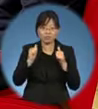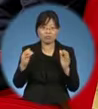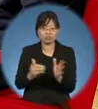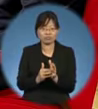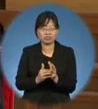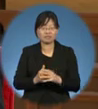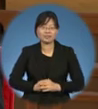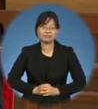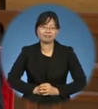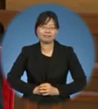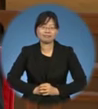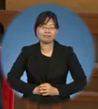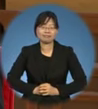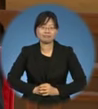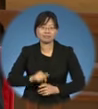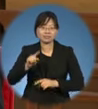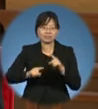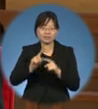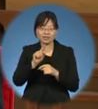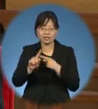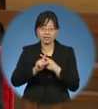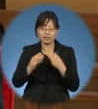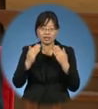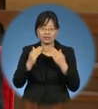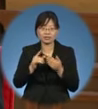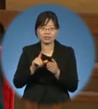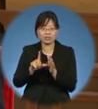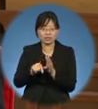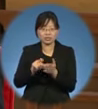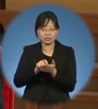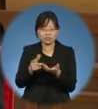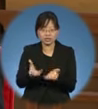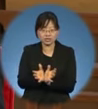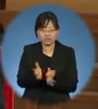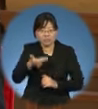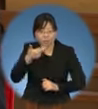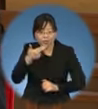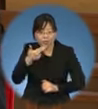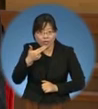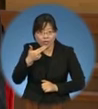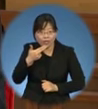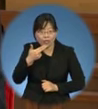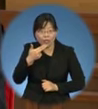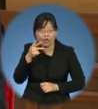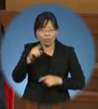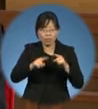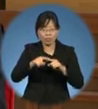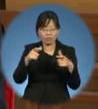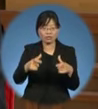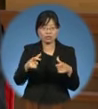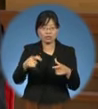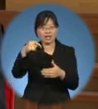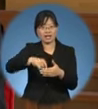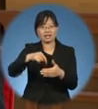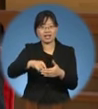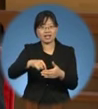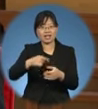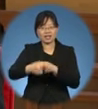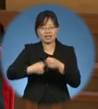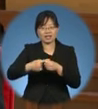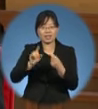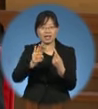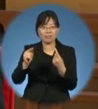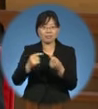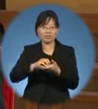네. 졸업했는데 목포중학교 시절에도 축구팀이 없었어요? 그 목포시 네. 그 지역에서 1년에 한